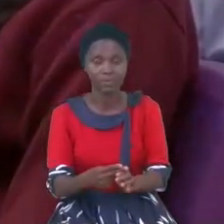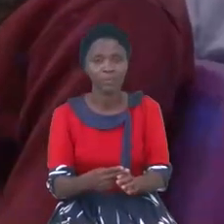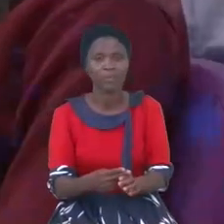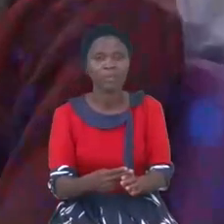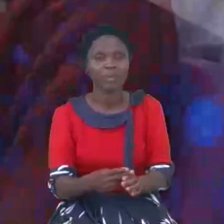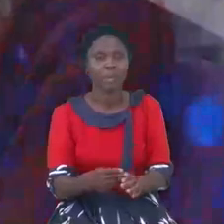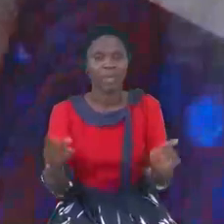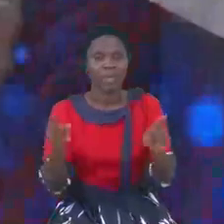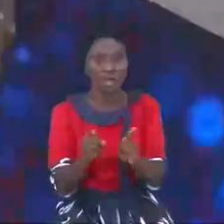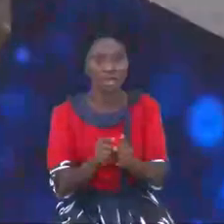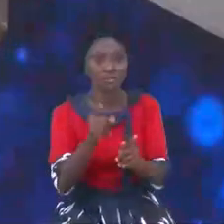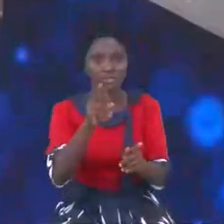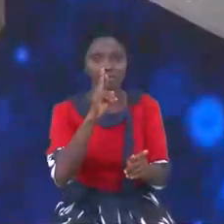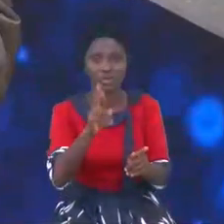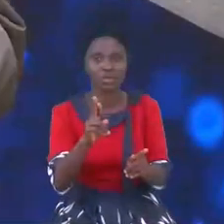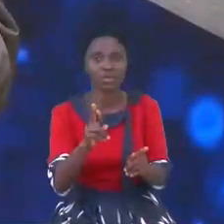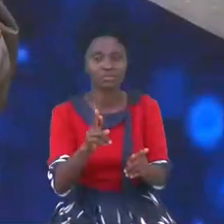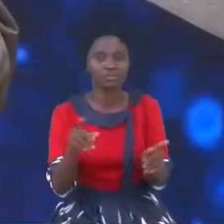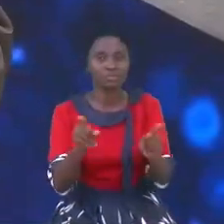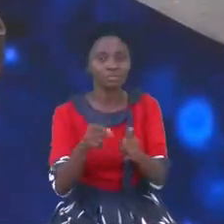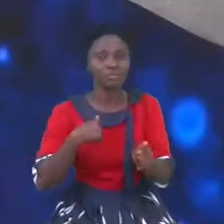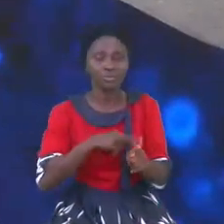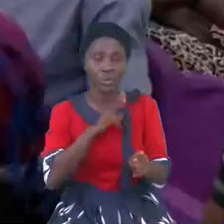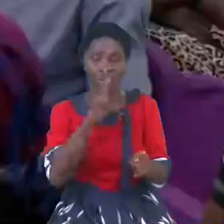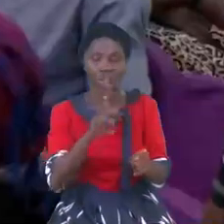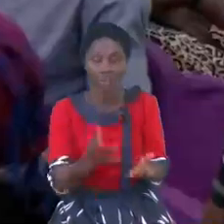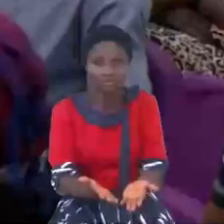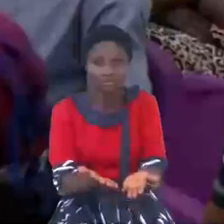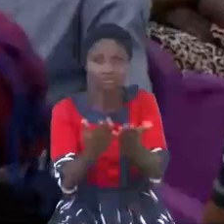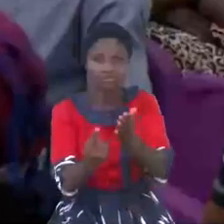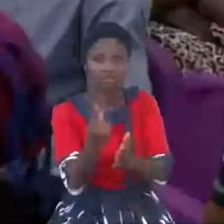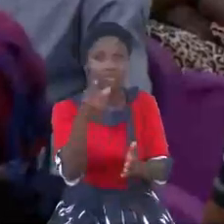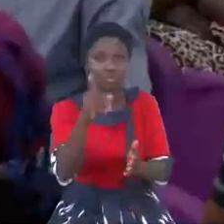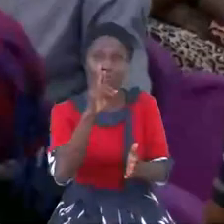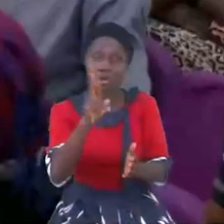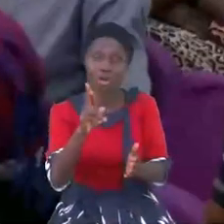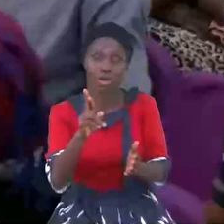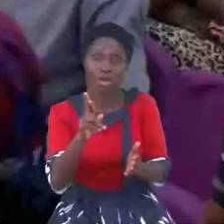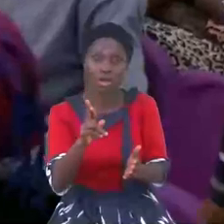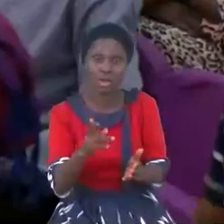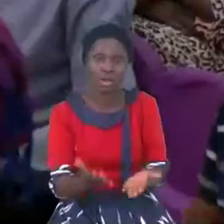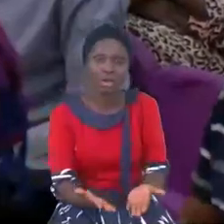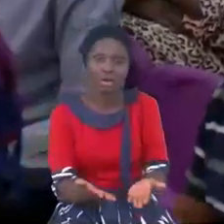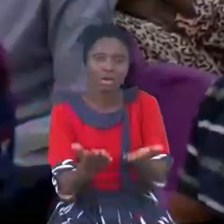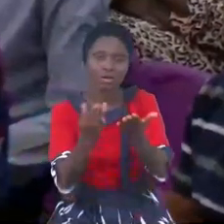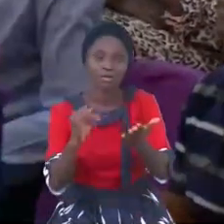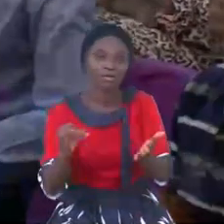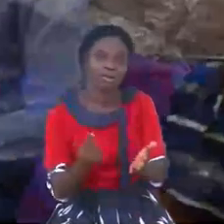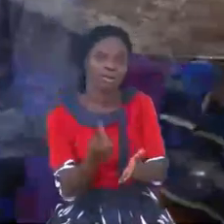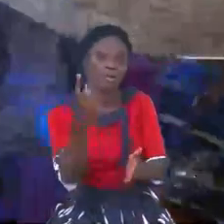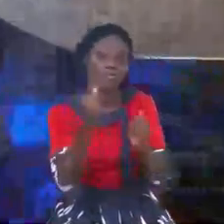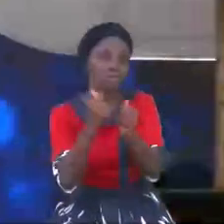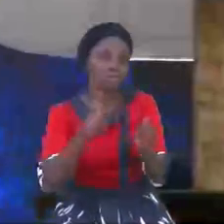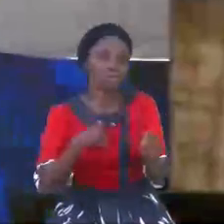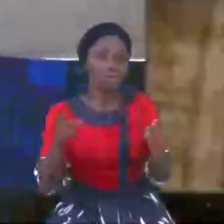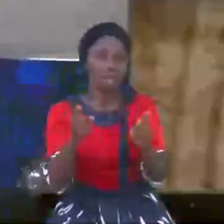Comme j'avance, vous avancez avec moi. On fait l'œuvre ensemble. Tel que je cours, tel que je déclare, tel que je persuade,